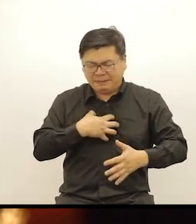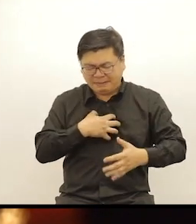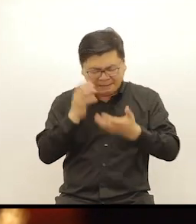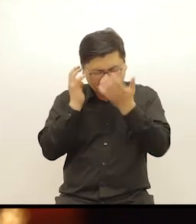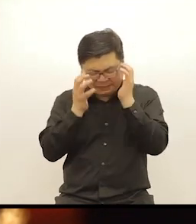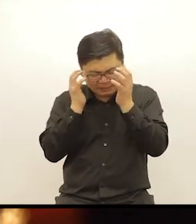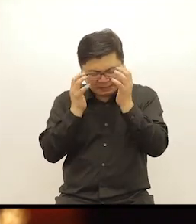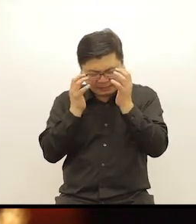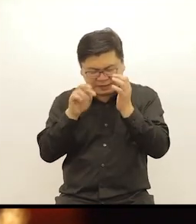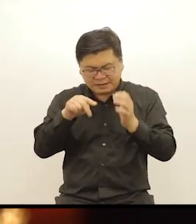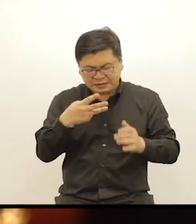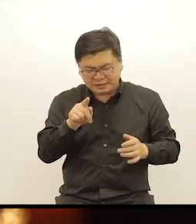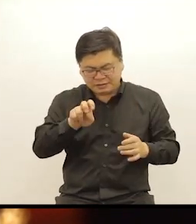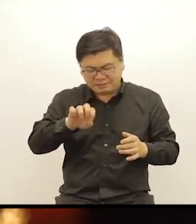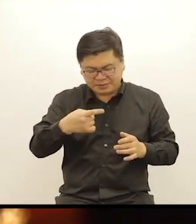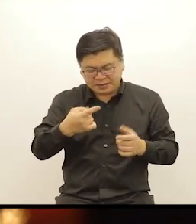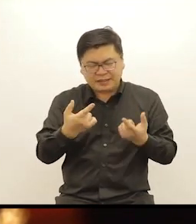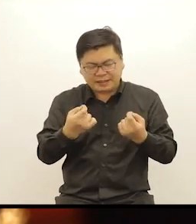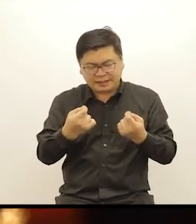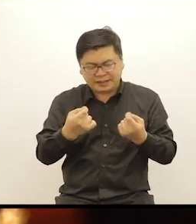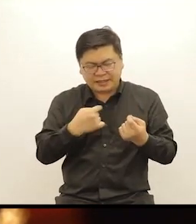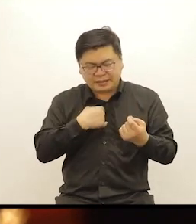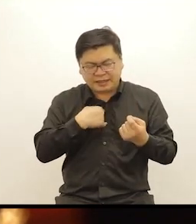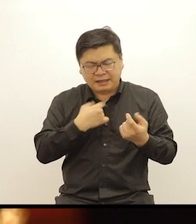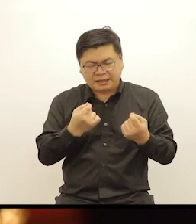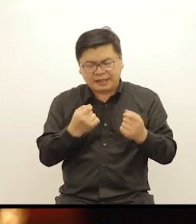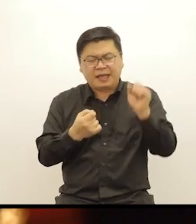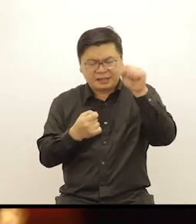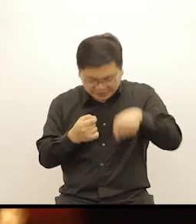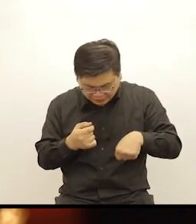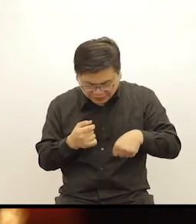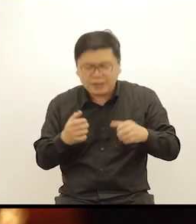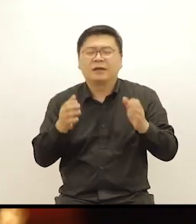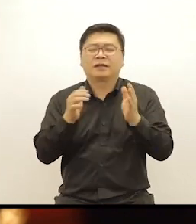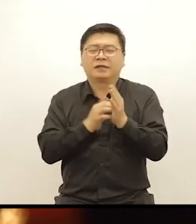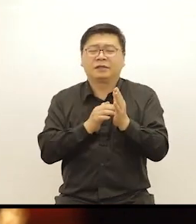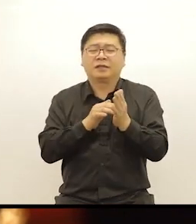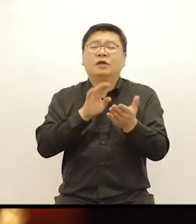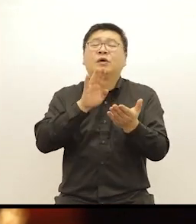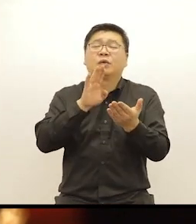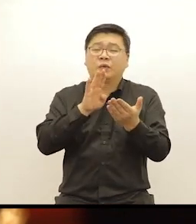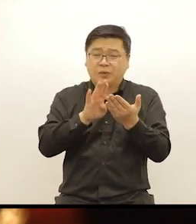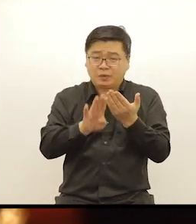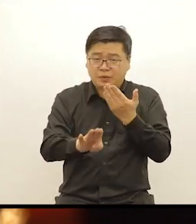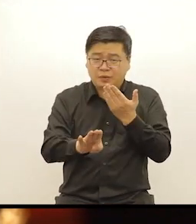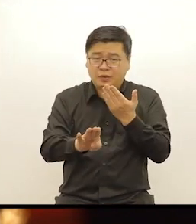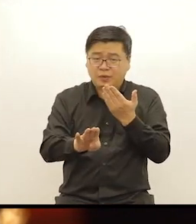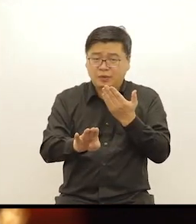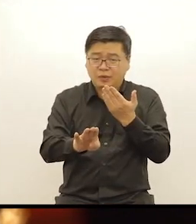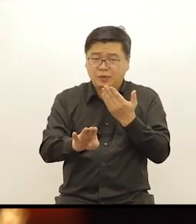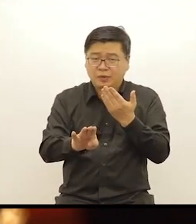내가 지금 그만큼 뭐 마음이 많이 복잡하다 이렇게 네. 슬럼프인 것 같다 하고